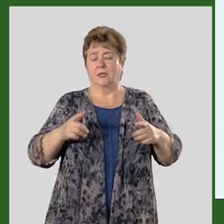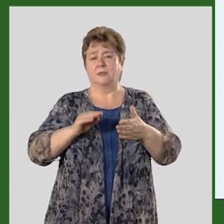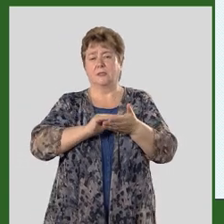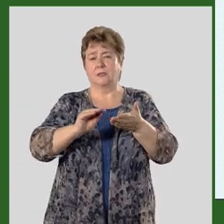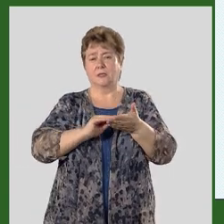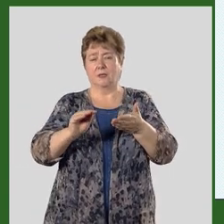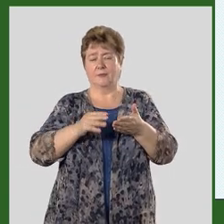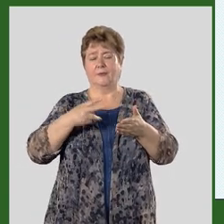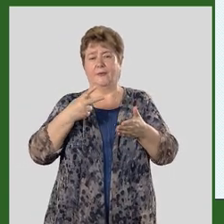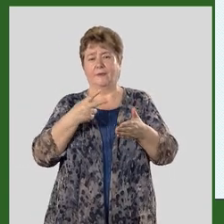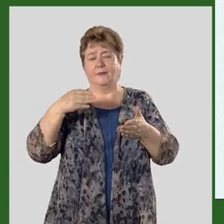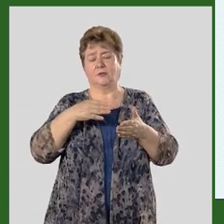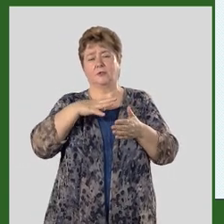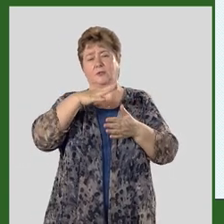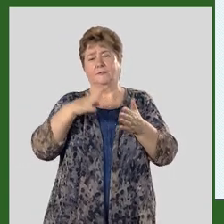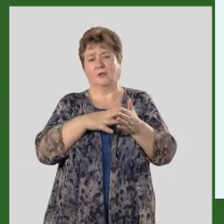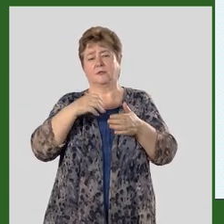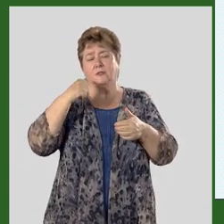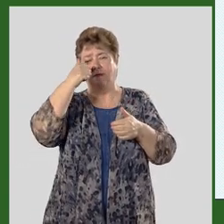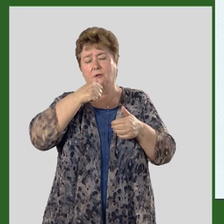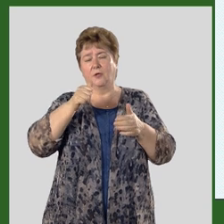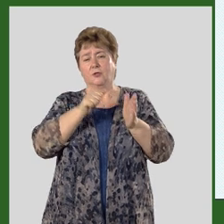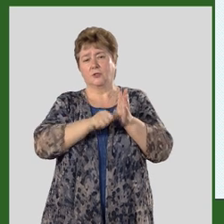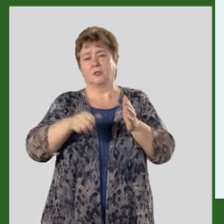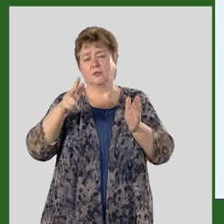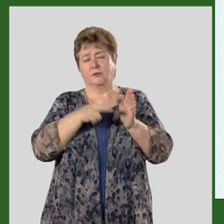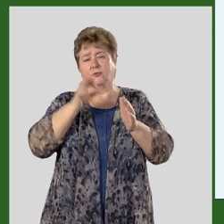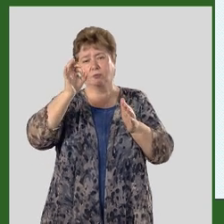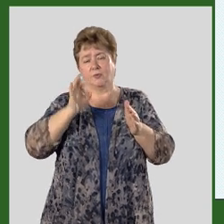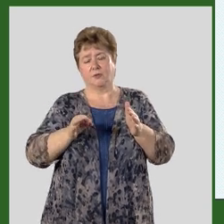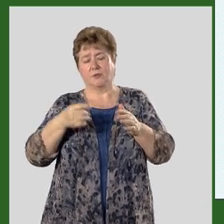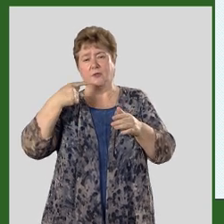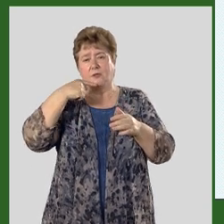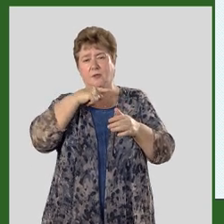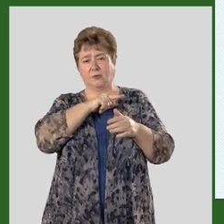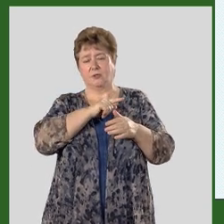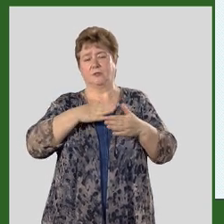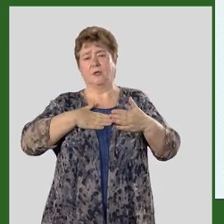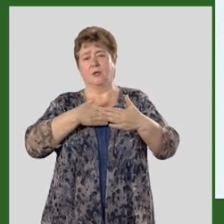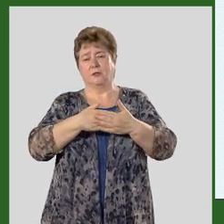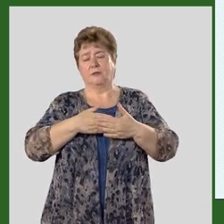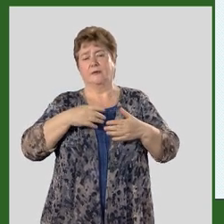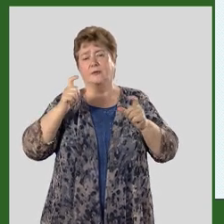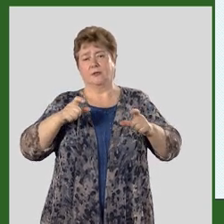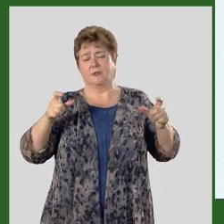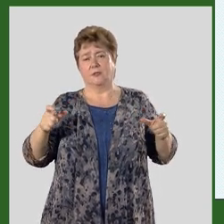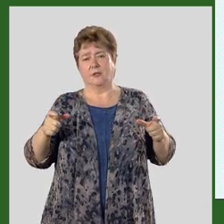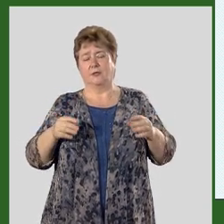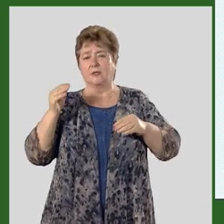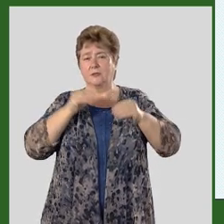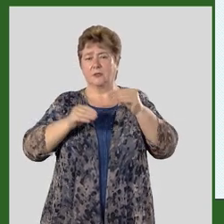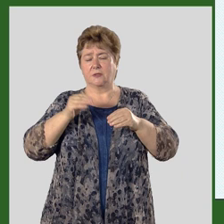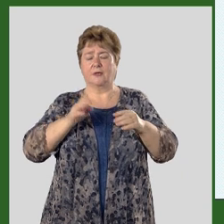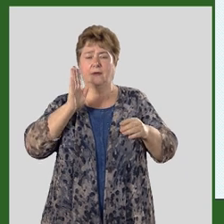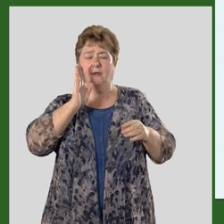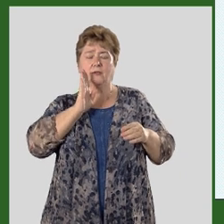Согласно статистике 2019 года, 68% экономически активного населения